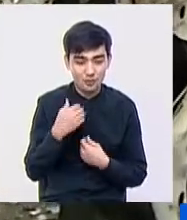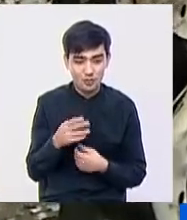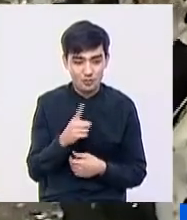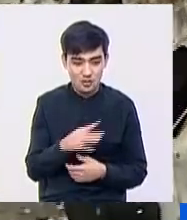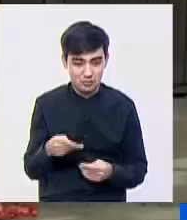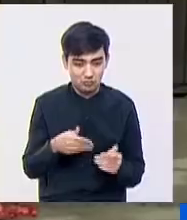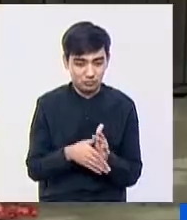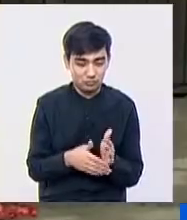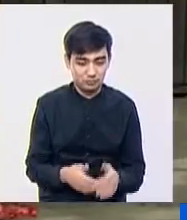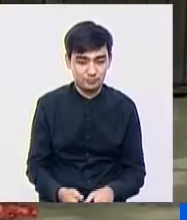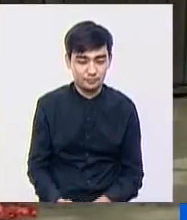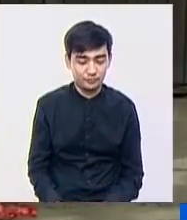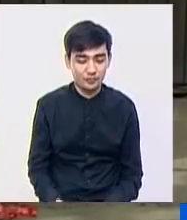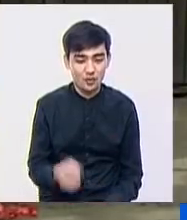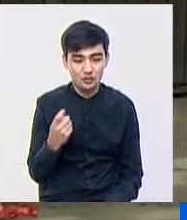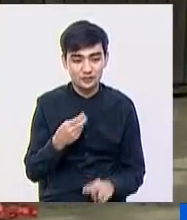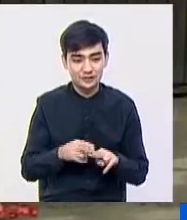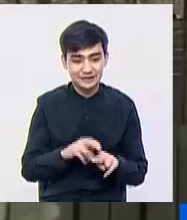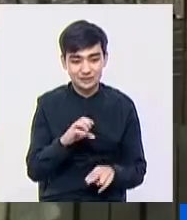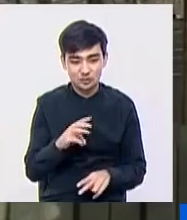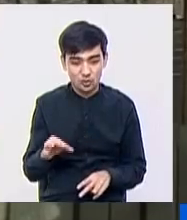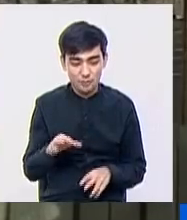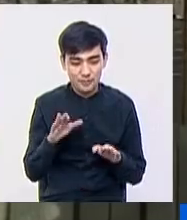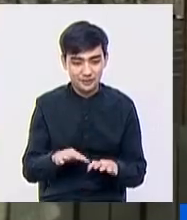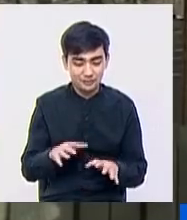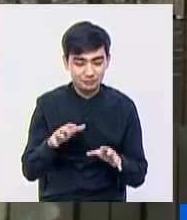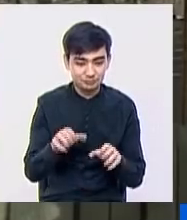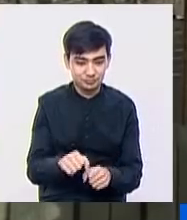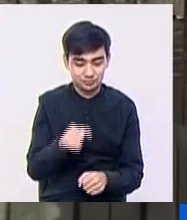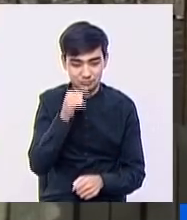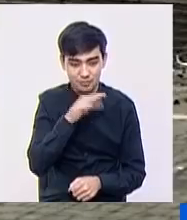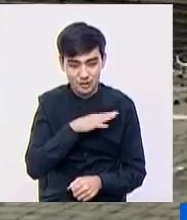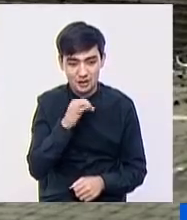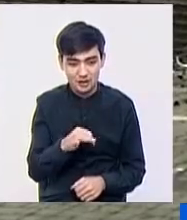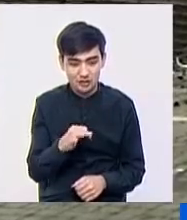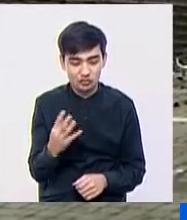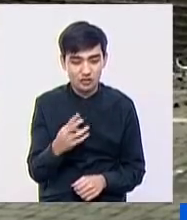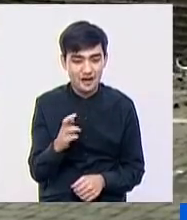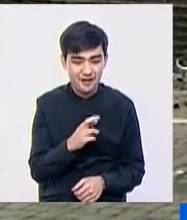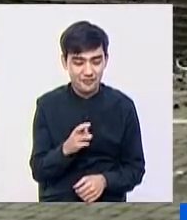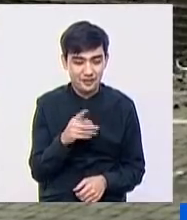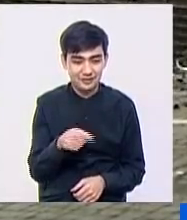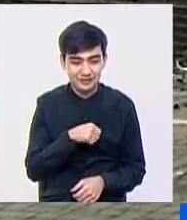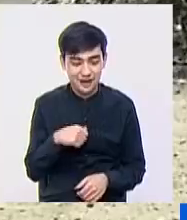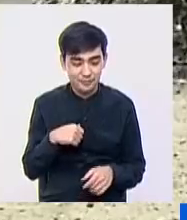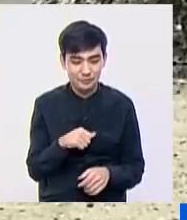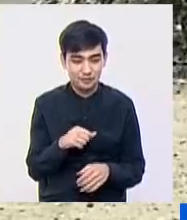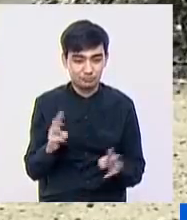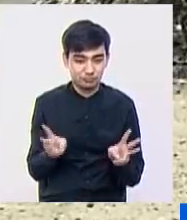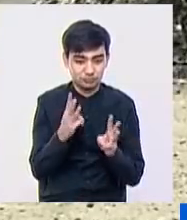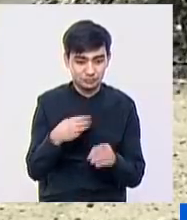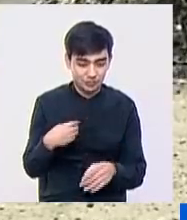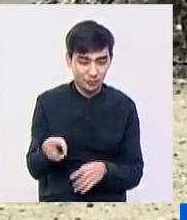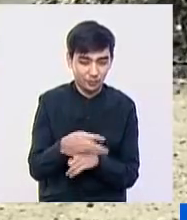миллионный ущерб. Владельца СТО на месте застать не удалось. Очевидцы рассказывают, что 4 января он сам тушил пожары и был